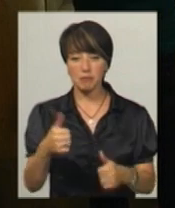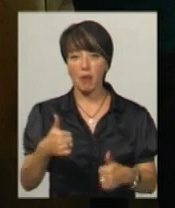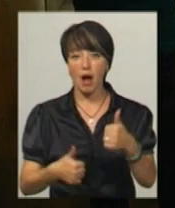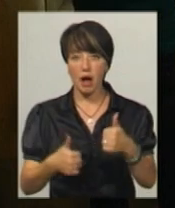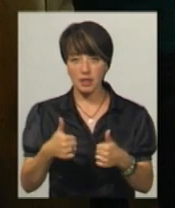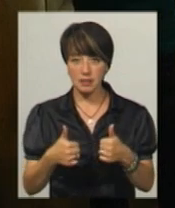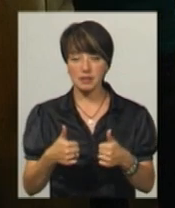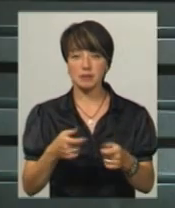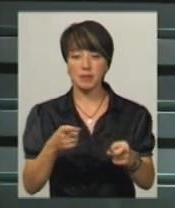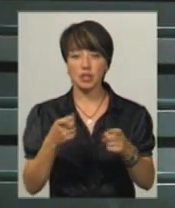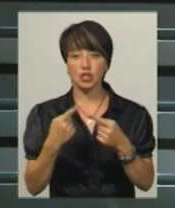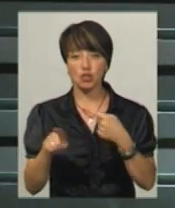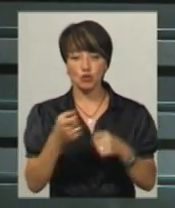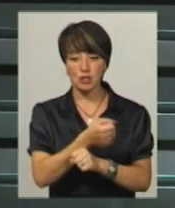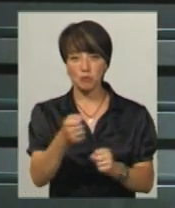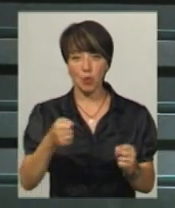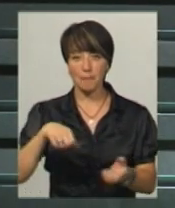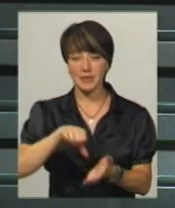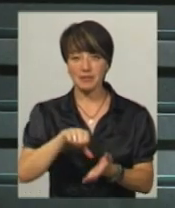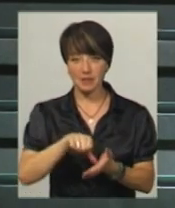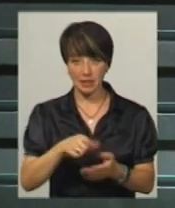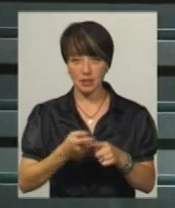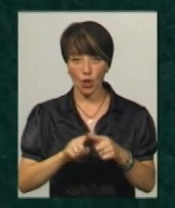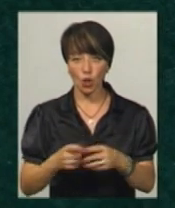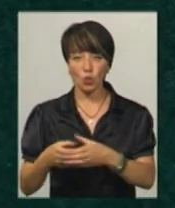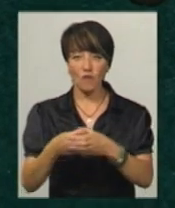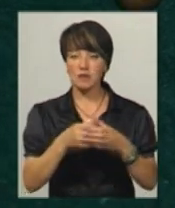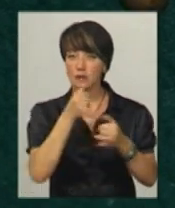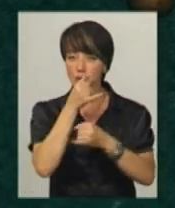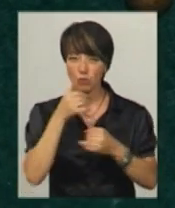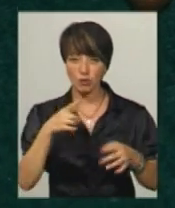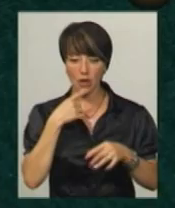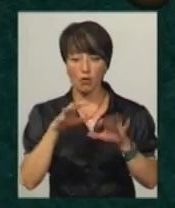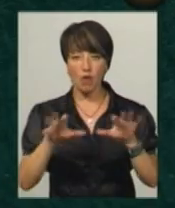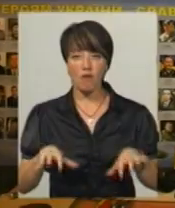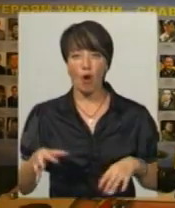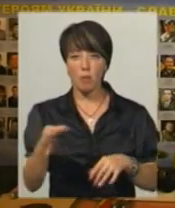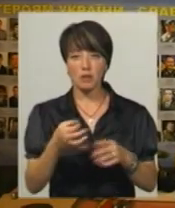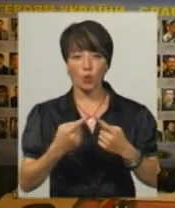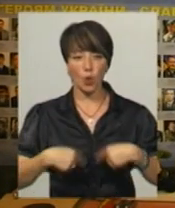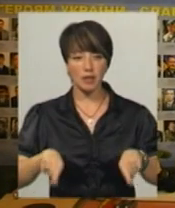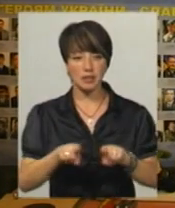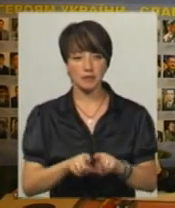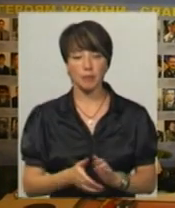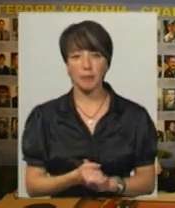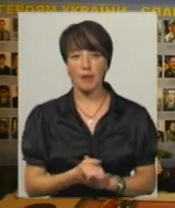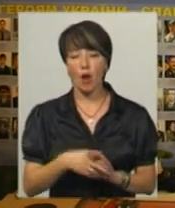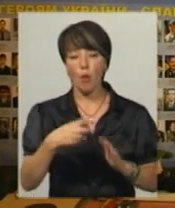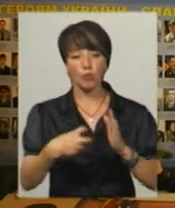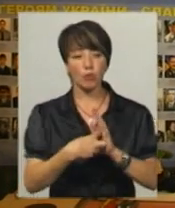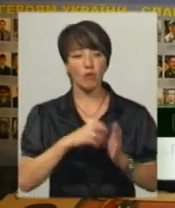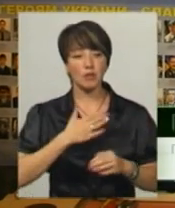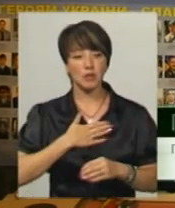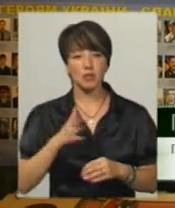Змагатися в стрільбі з іншої зброї представники Товариства сприяння обороні України не можуть, каже голова обласної організації Петро Шубін. Опломбовані наші